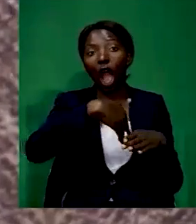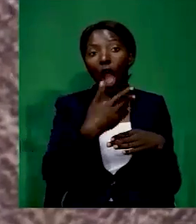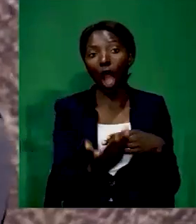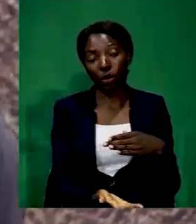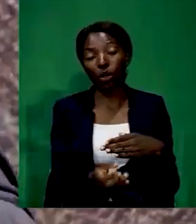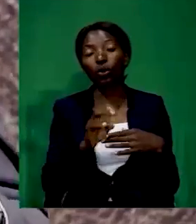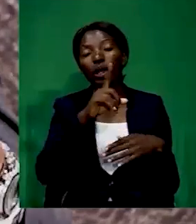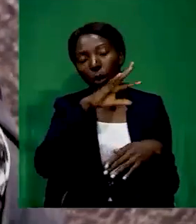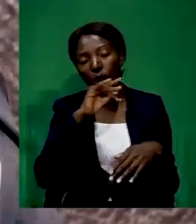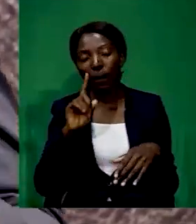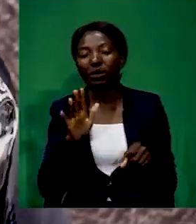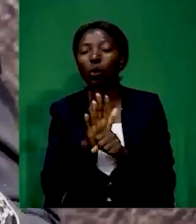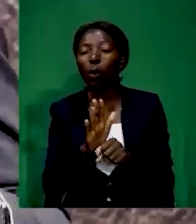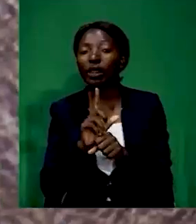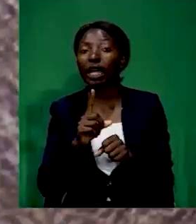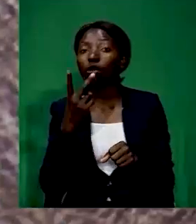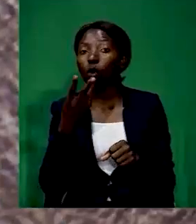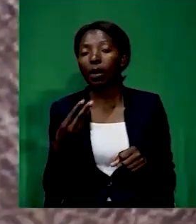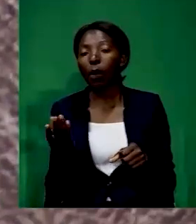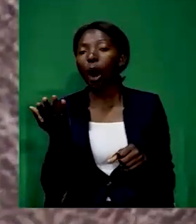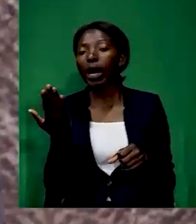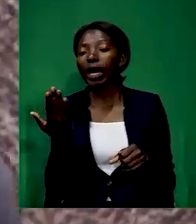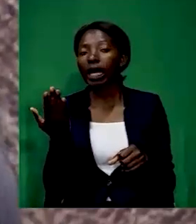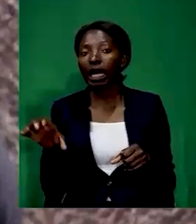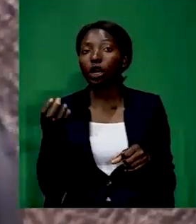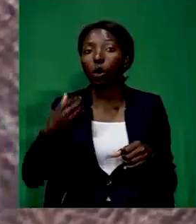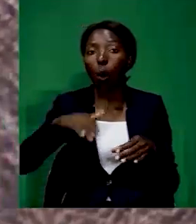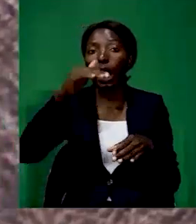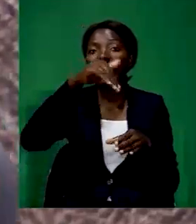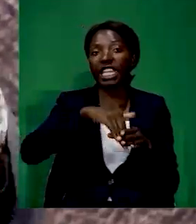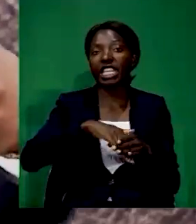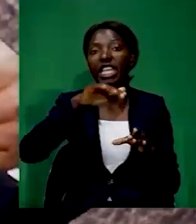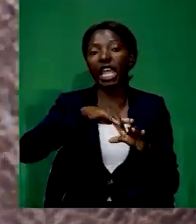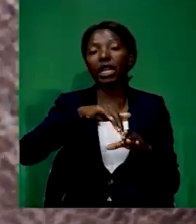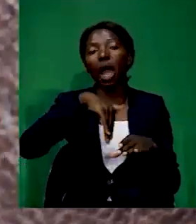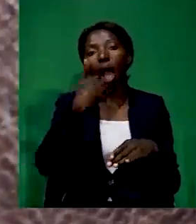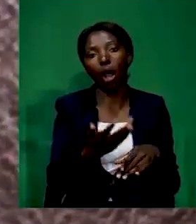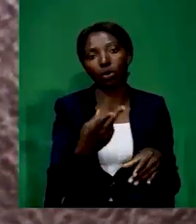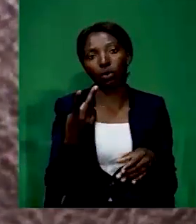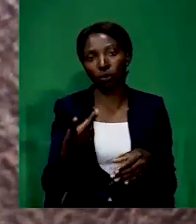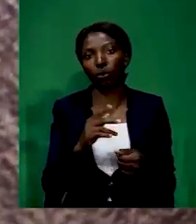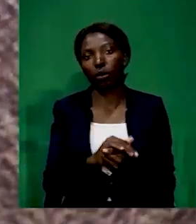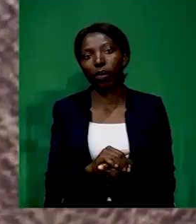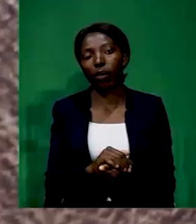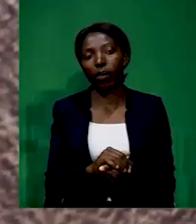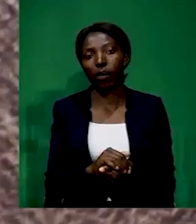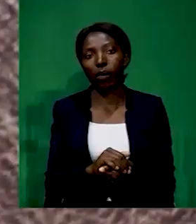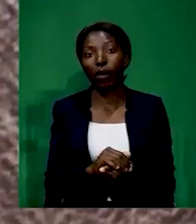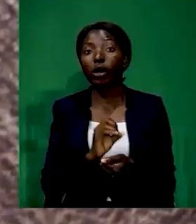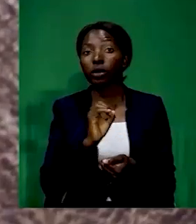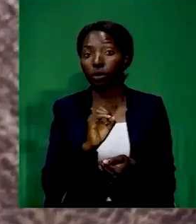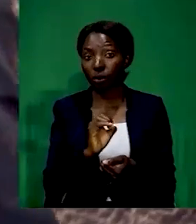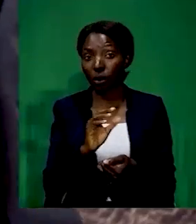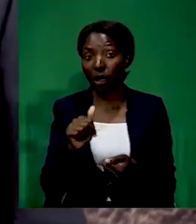inofanira kupindika na vanhu vaviri imvura inofanira kubudika na vanhu vaviri